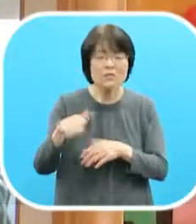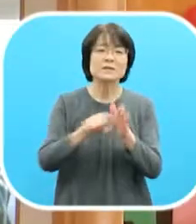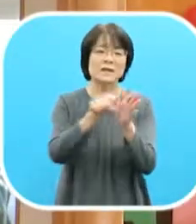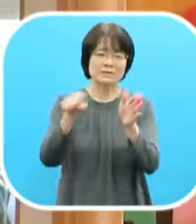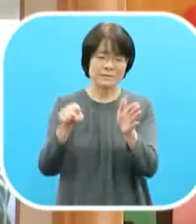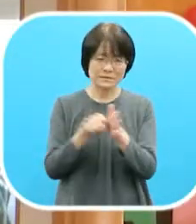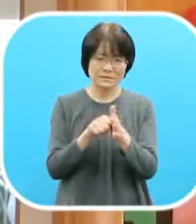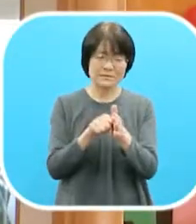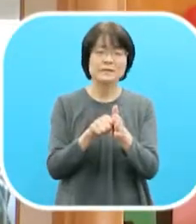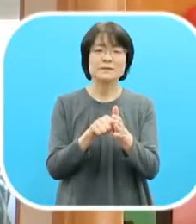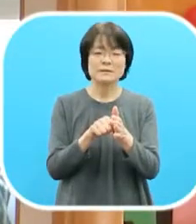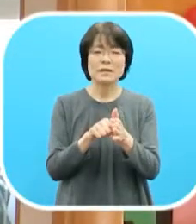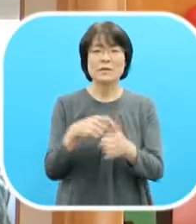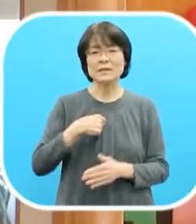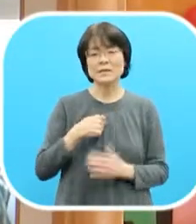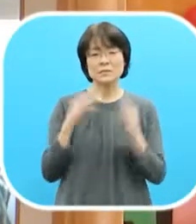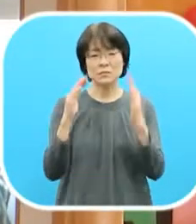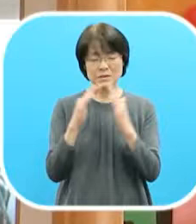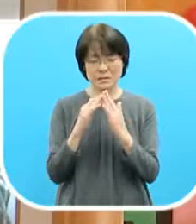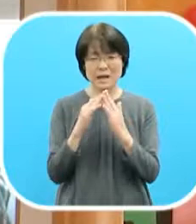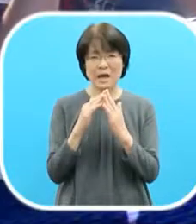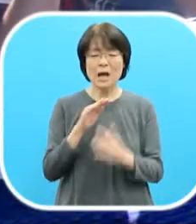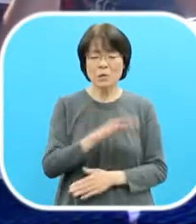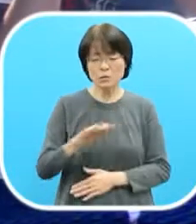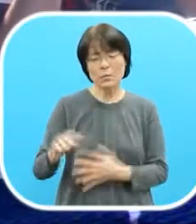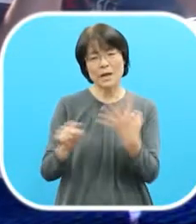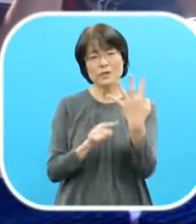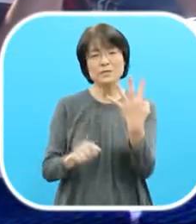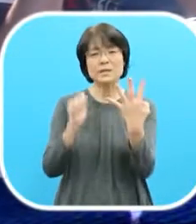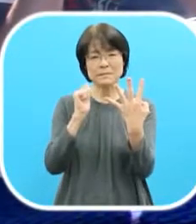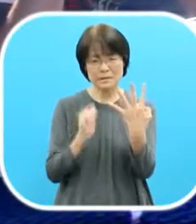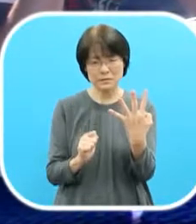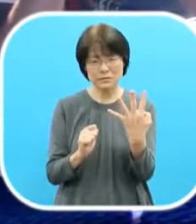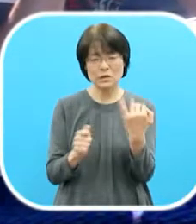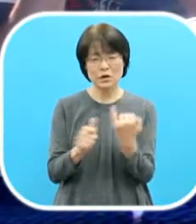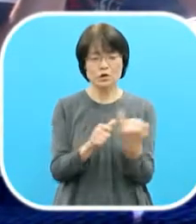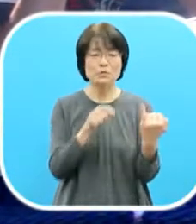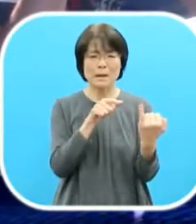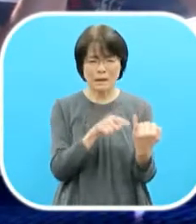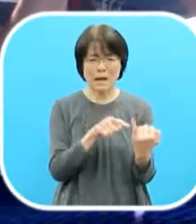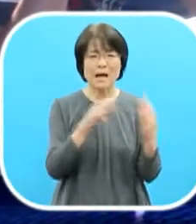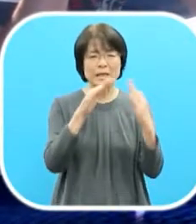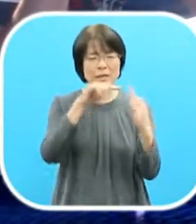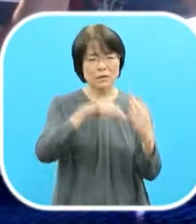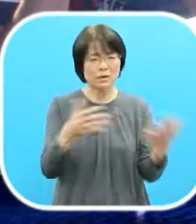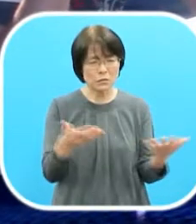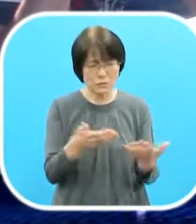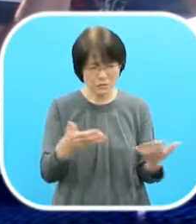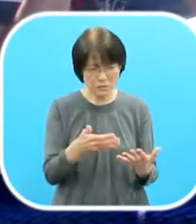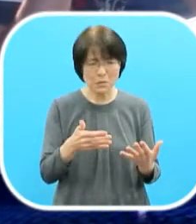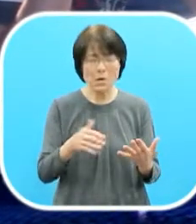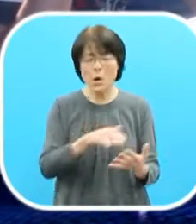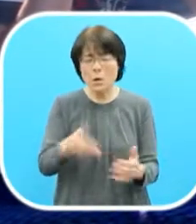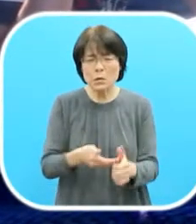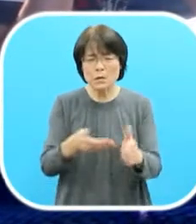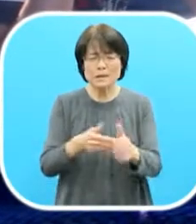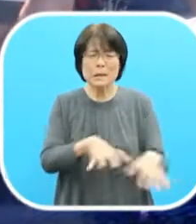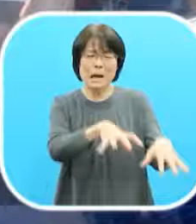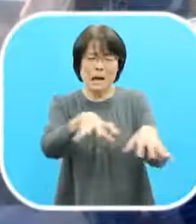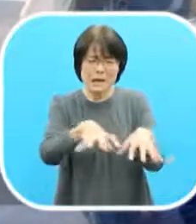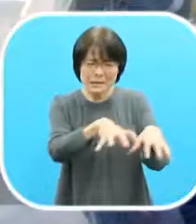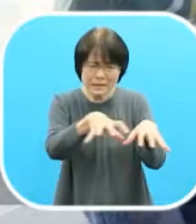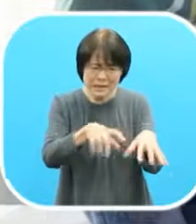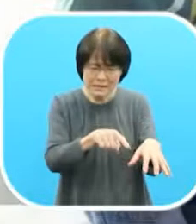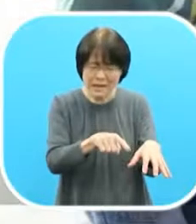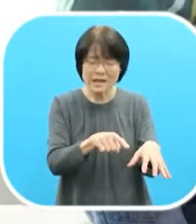、うちもそうなんですけれども、うち子供4人いて、妻がですね、家事育児でもいろいろ手いっぱいにな